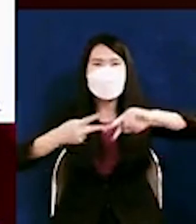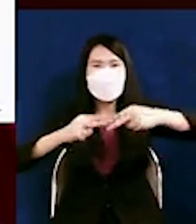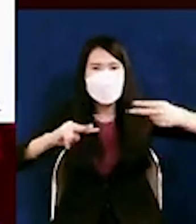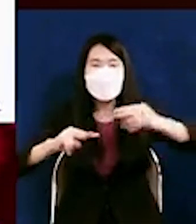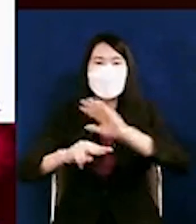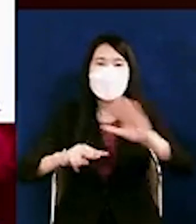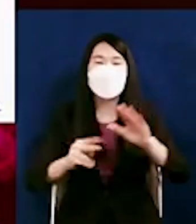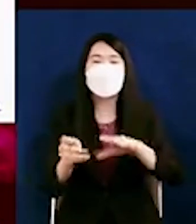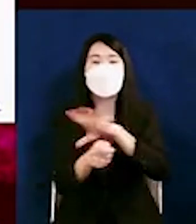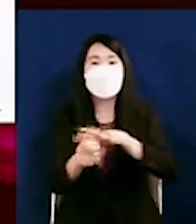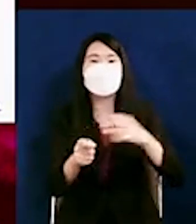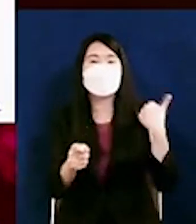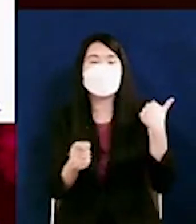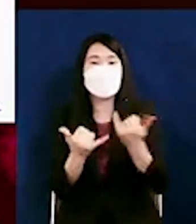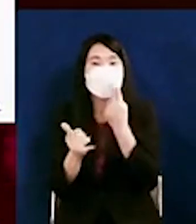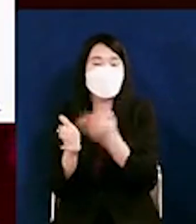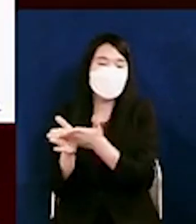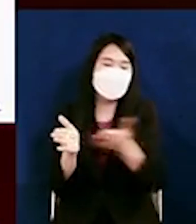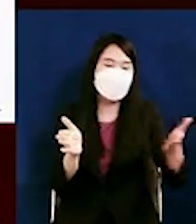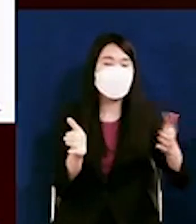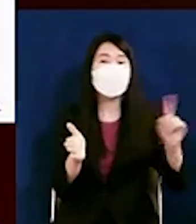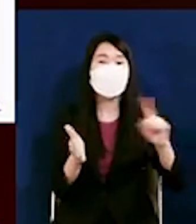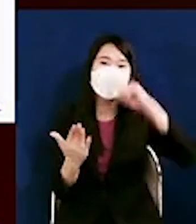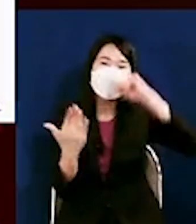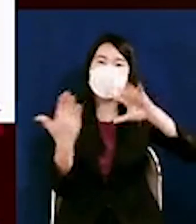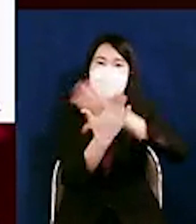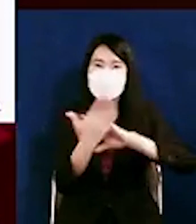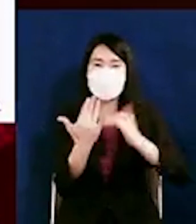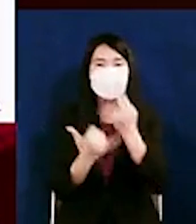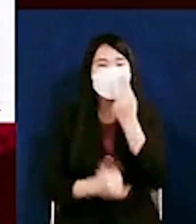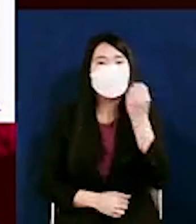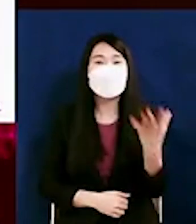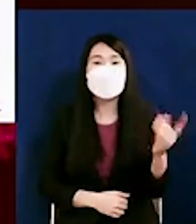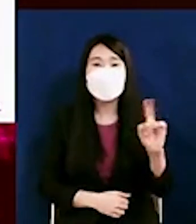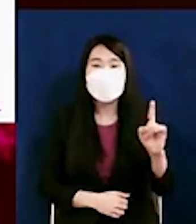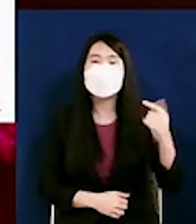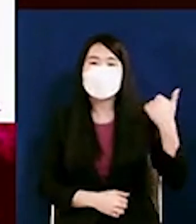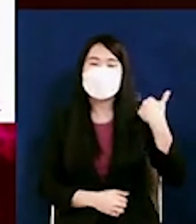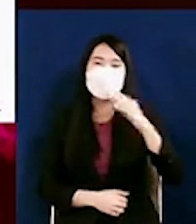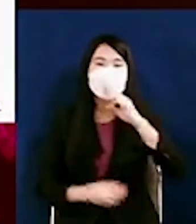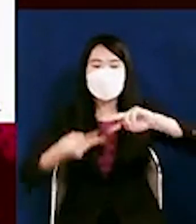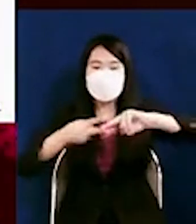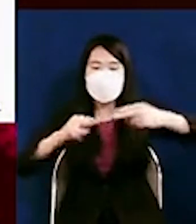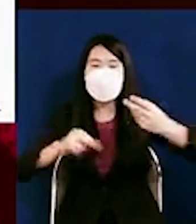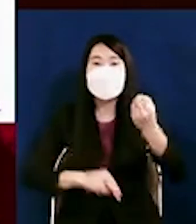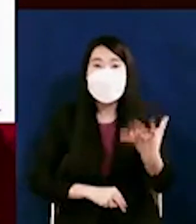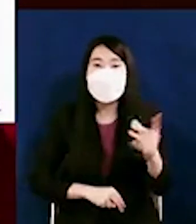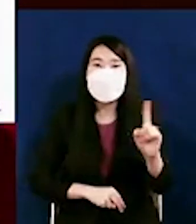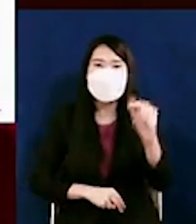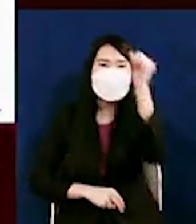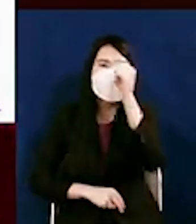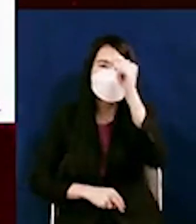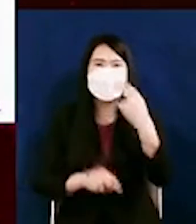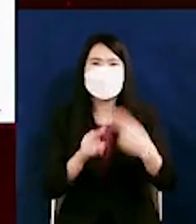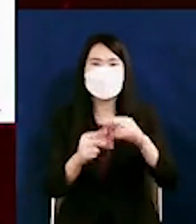ซึ่งเราก็พบว่าในระยะหลังเนี่ยประเทศไทยเนี่ยก็ส่วนใหญ่เราก็จะพบเป็นสายพันธุ์เดลต้าหรืออินเดีย